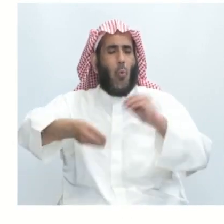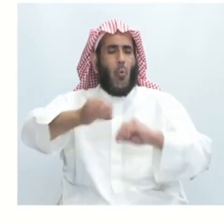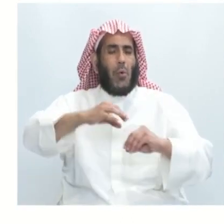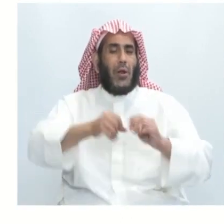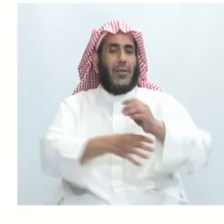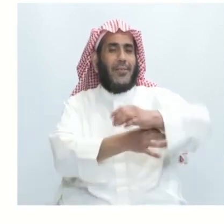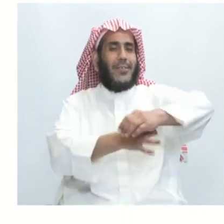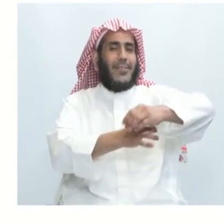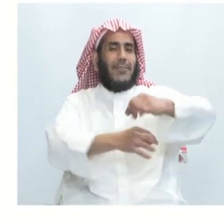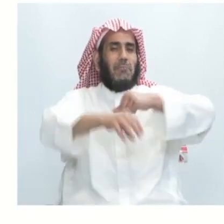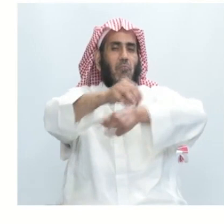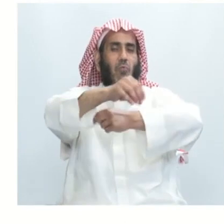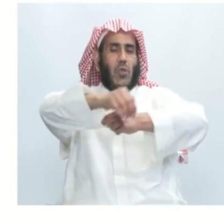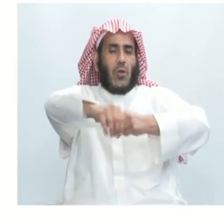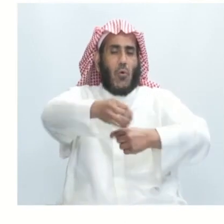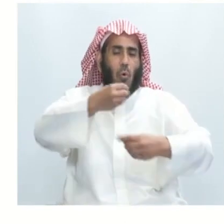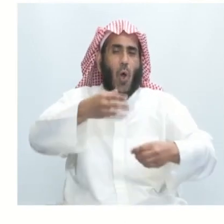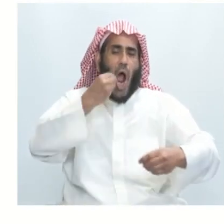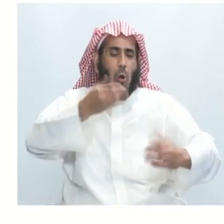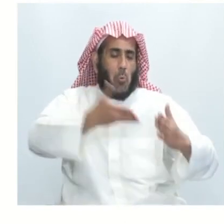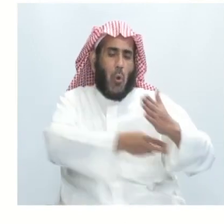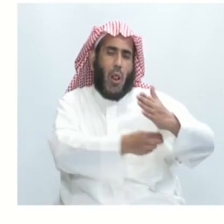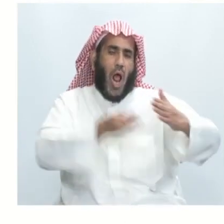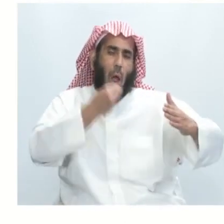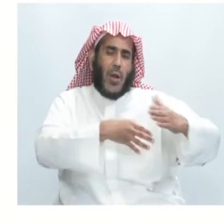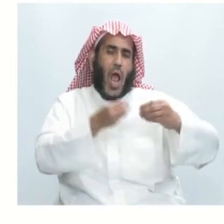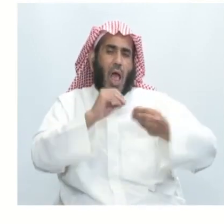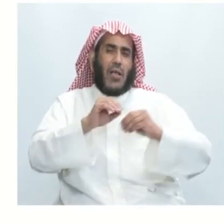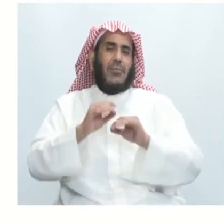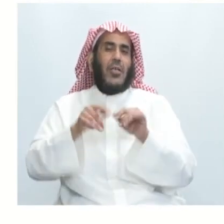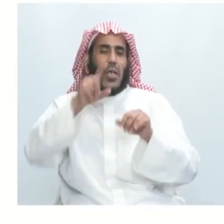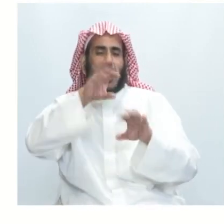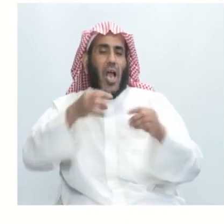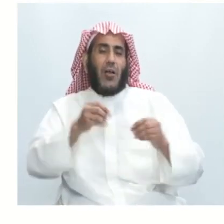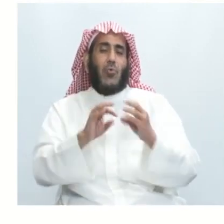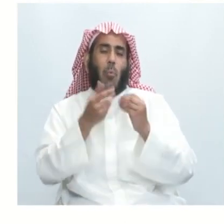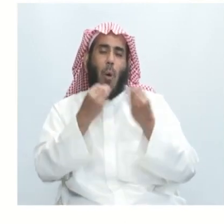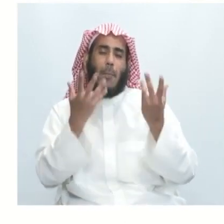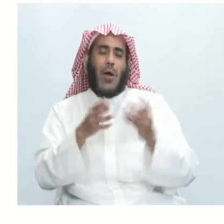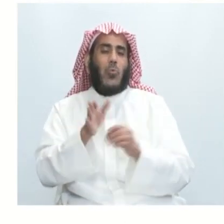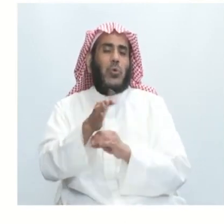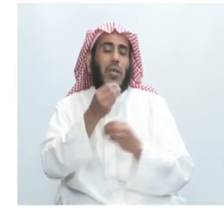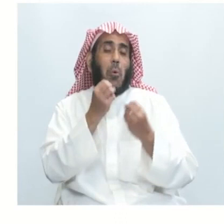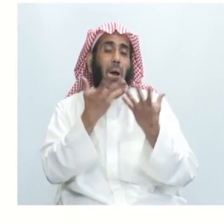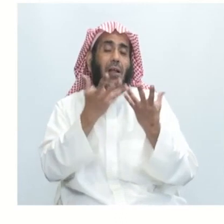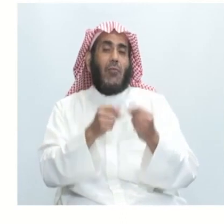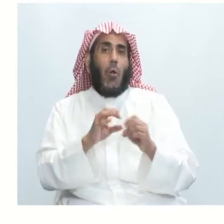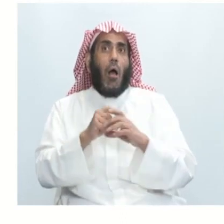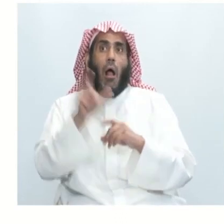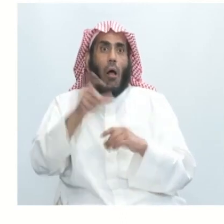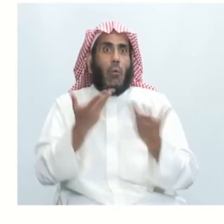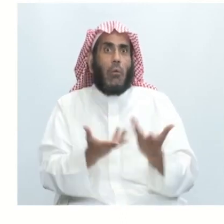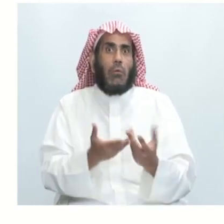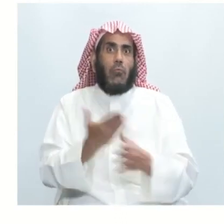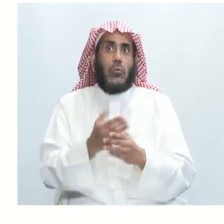ارخى رداءه في الصحن وقال كل يا ردائي من هذا الدجاج المحمر والسمك المبهر فصاح الحاضرون